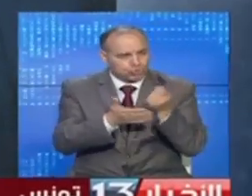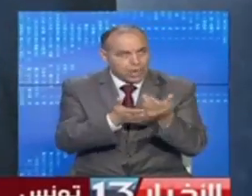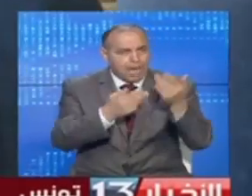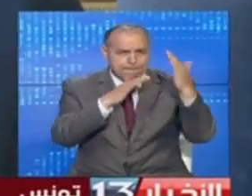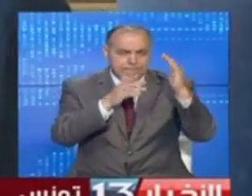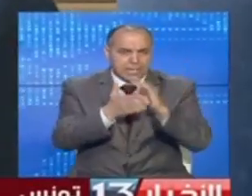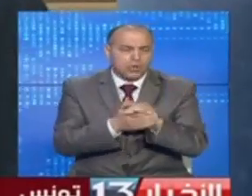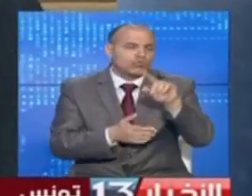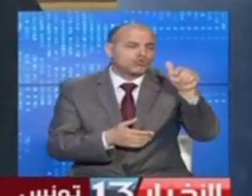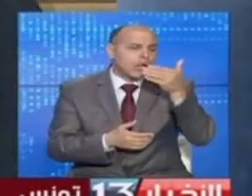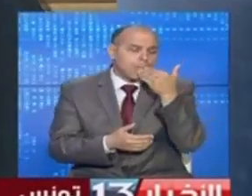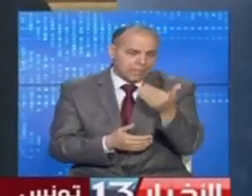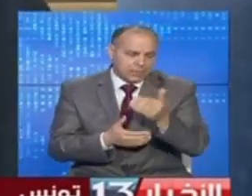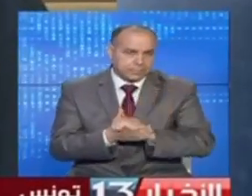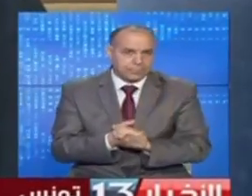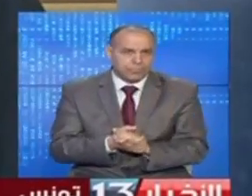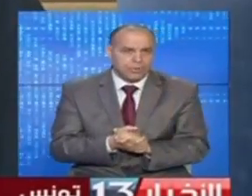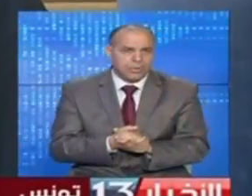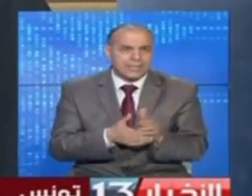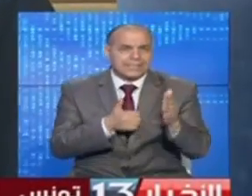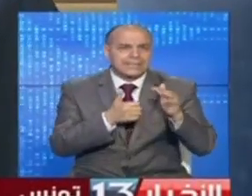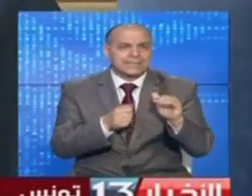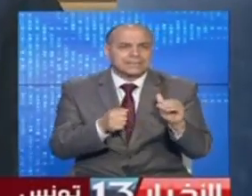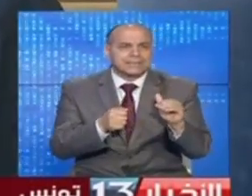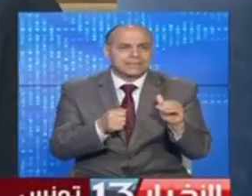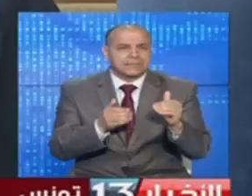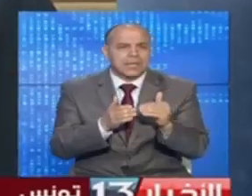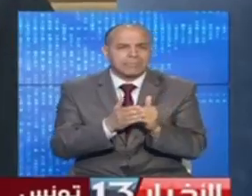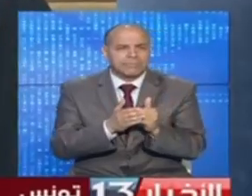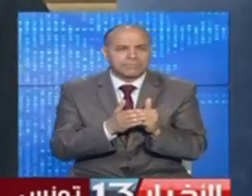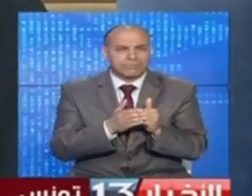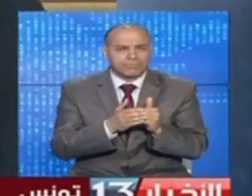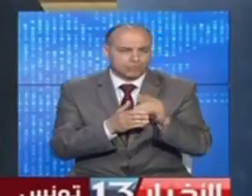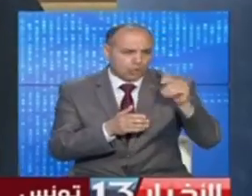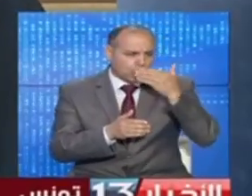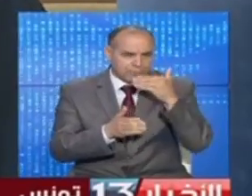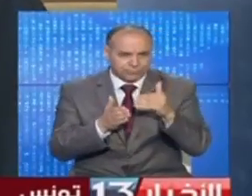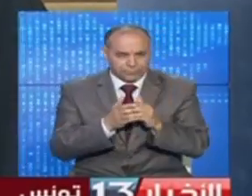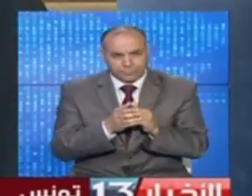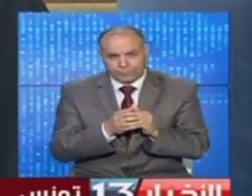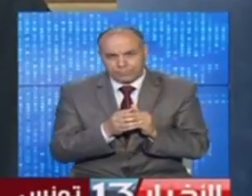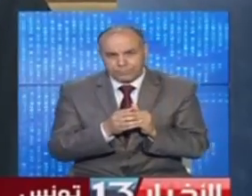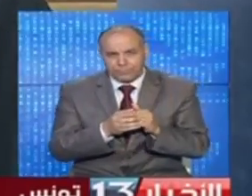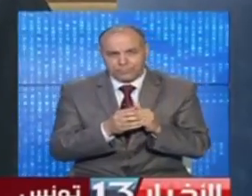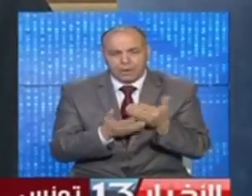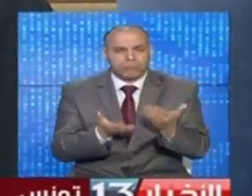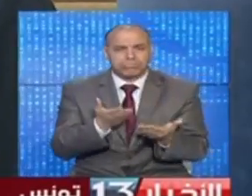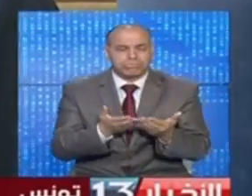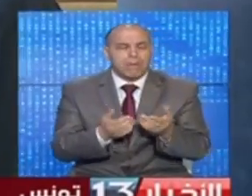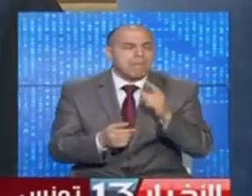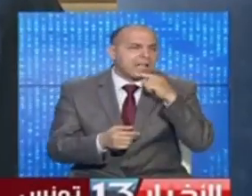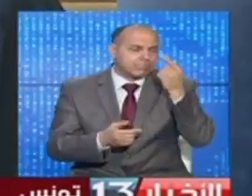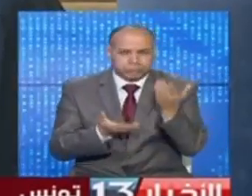خاصة طيلة شهر رمضان، حدود 60 إلى 80 طرناطة طيلة شهر رمضان. ثم نقيم